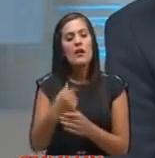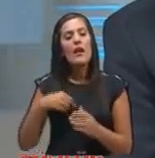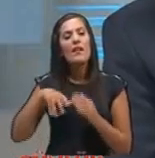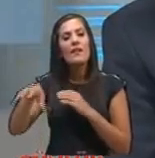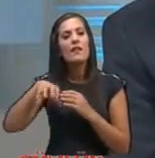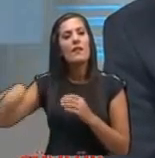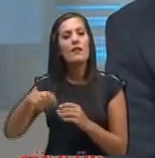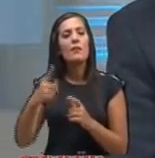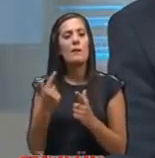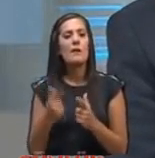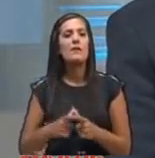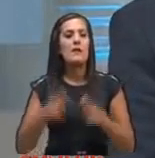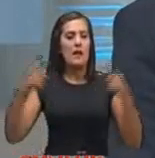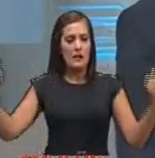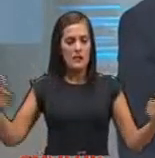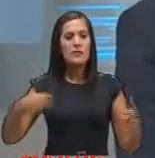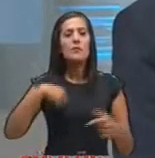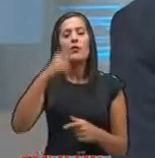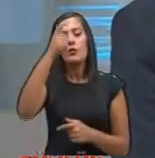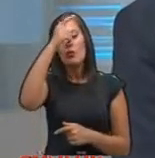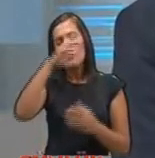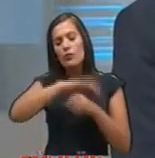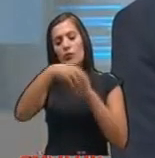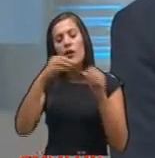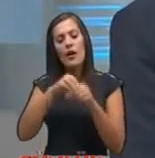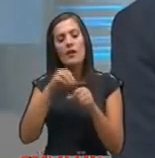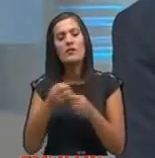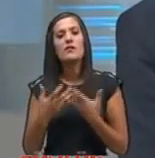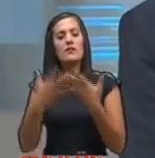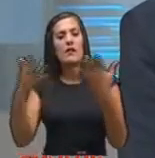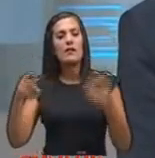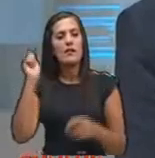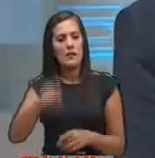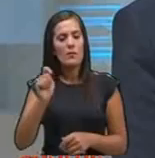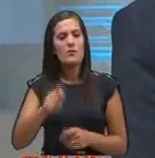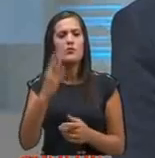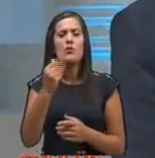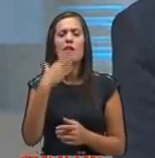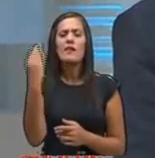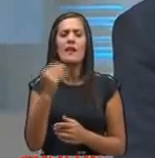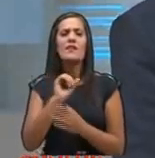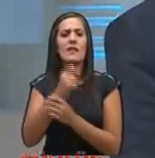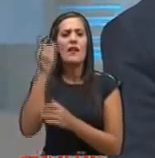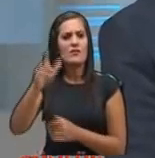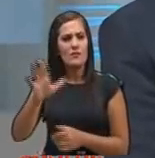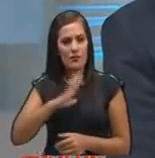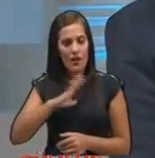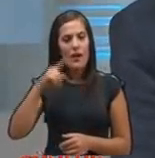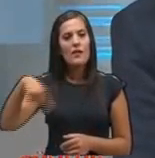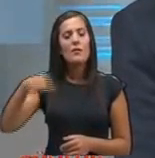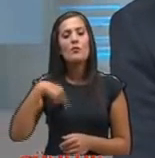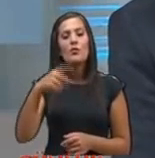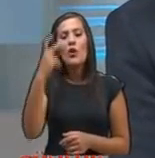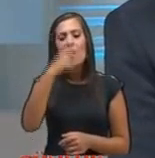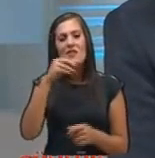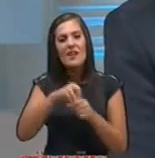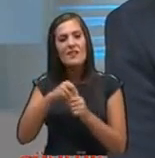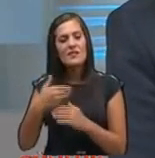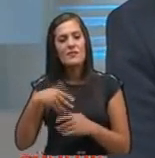hem de dünya vitrinine çıkaracak çok genç sanatçılarımız çok var. Bu konserde birini de Ankara